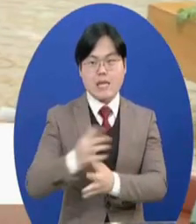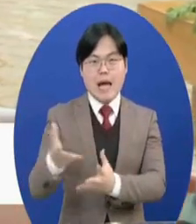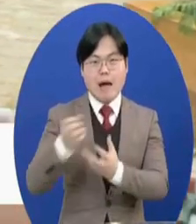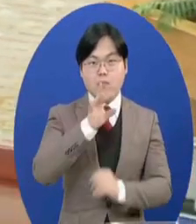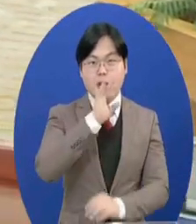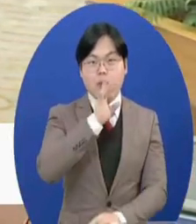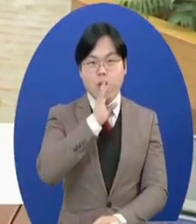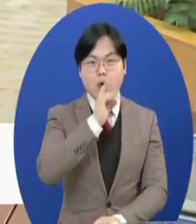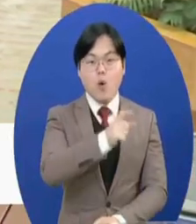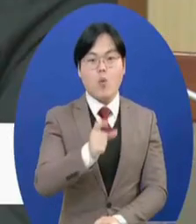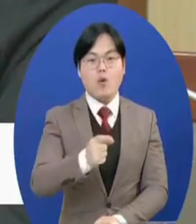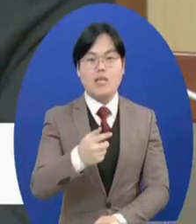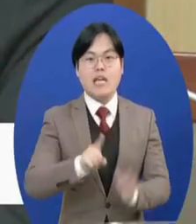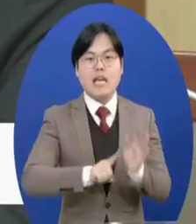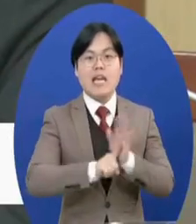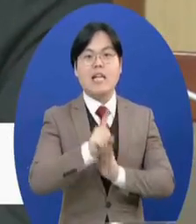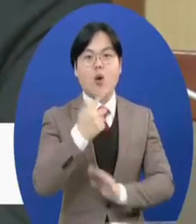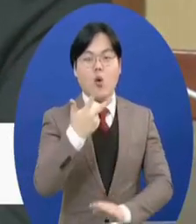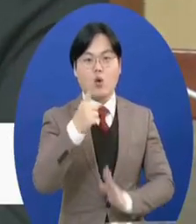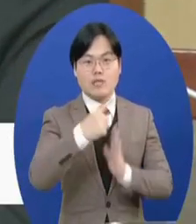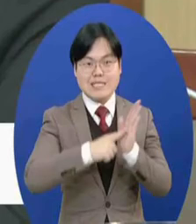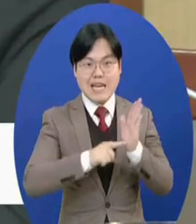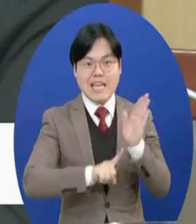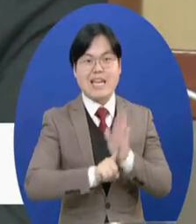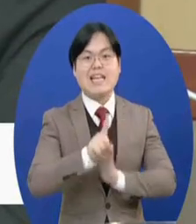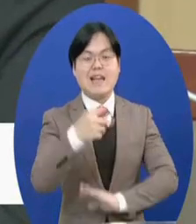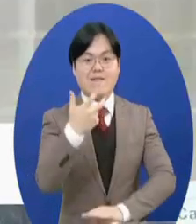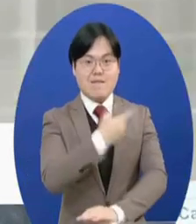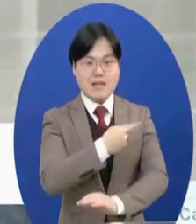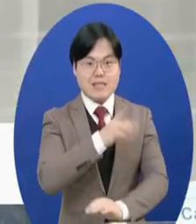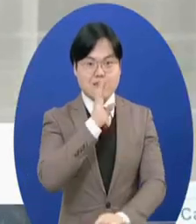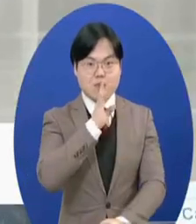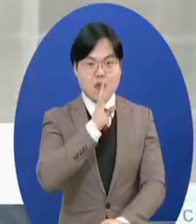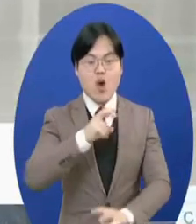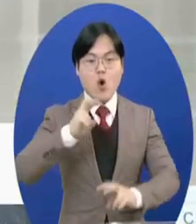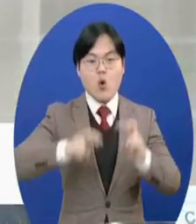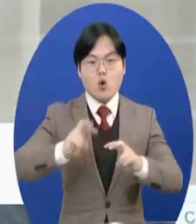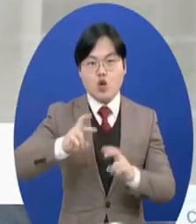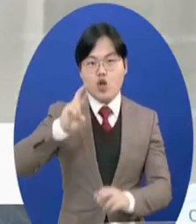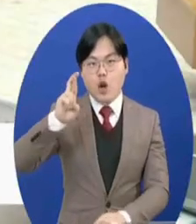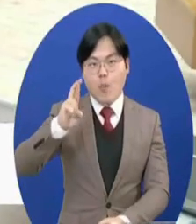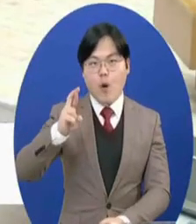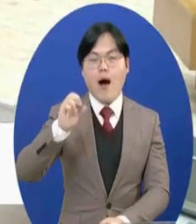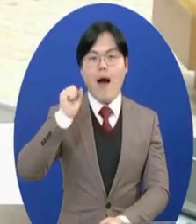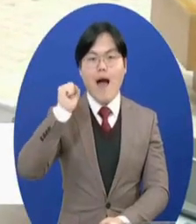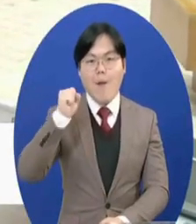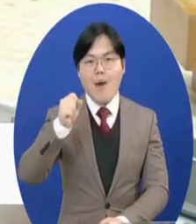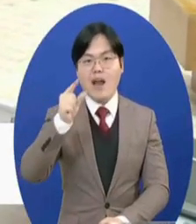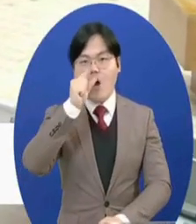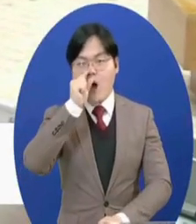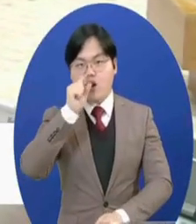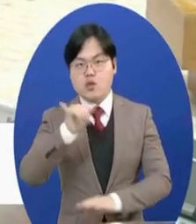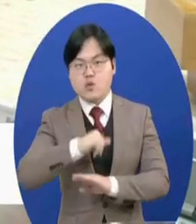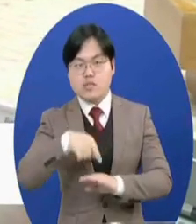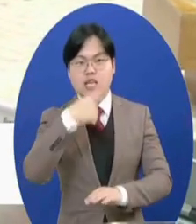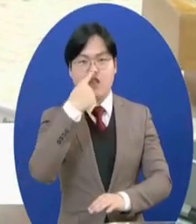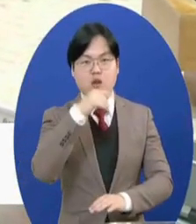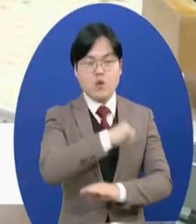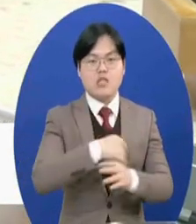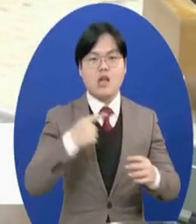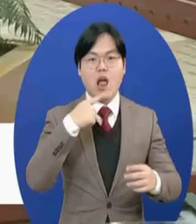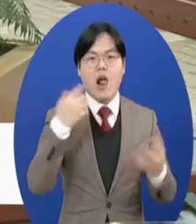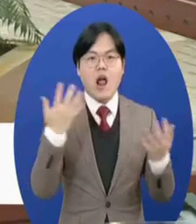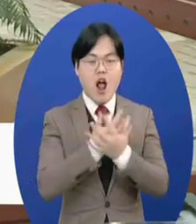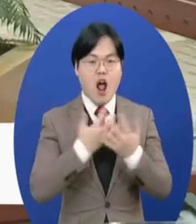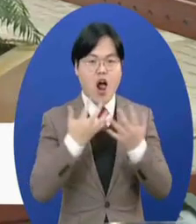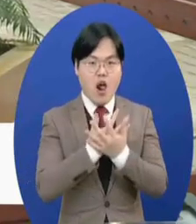эхний ээлжийг ирэх 3-р сараас эхлэн вакцинжуулна. Вакцин үйлдвэрлэгч Япон, Америк, Урд болон Хойд хөршүүтэй яриа хэлцэл хийж байгааг шадар сайд